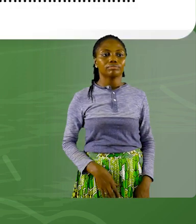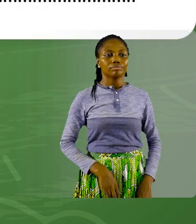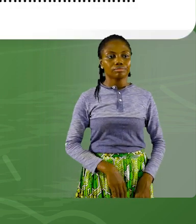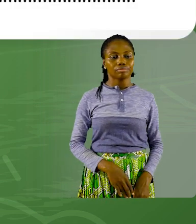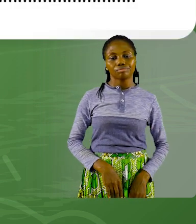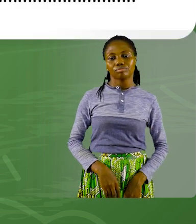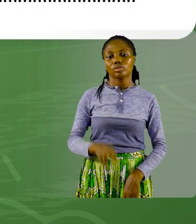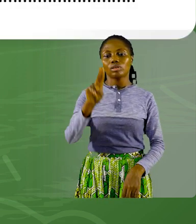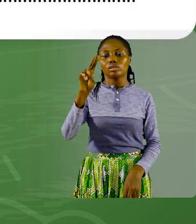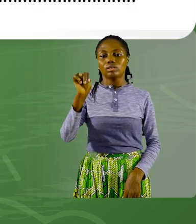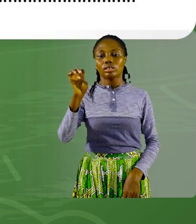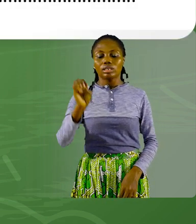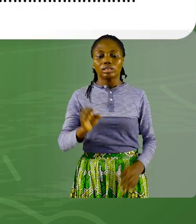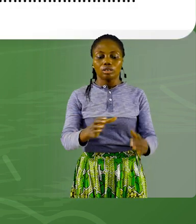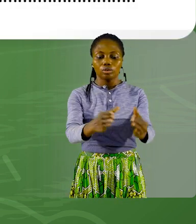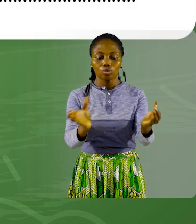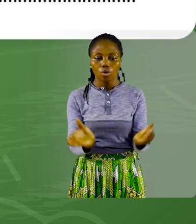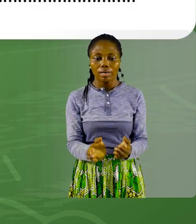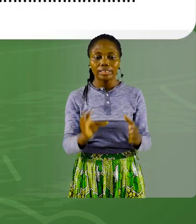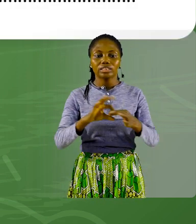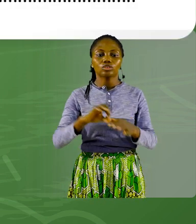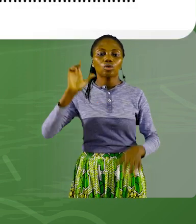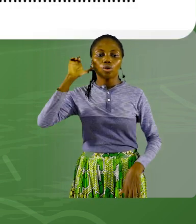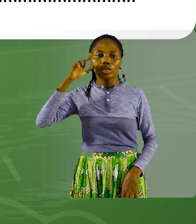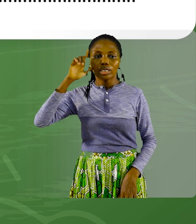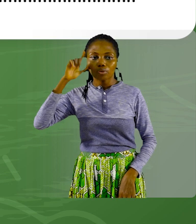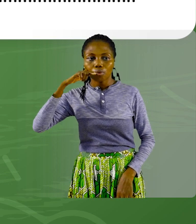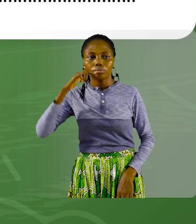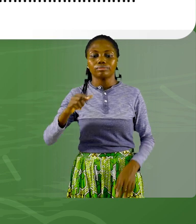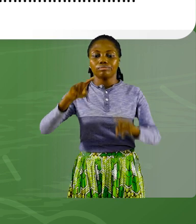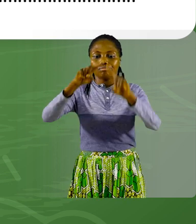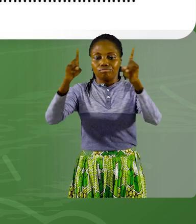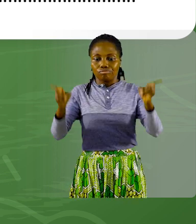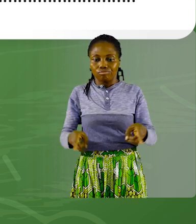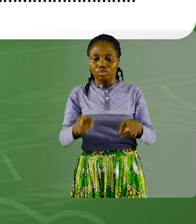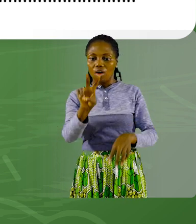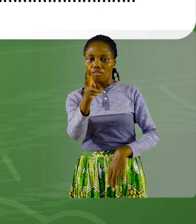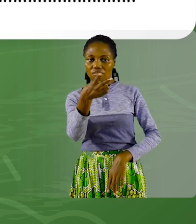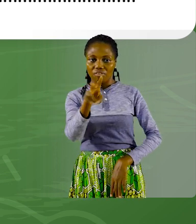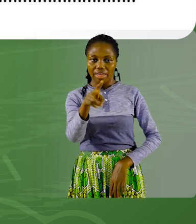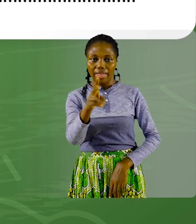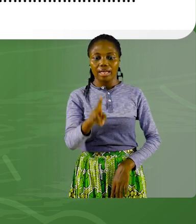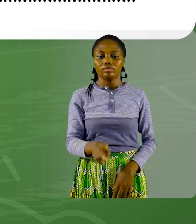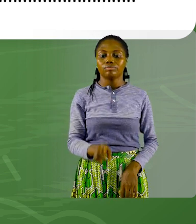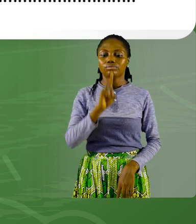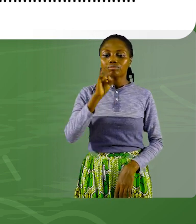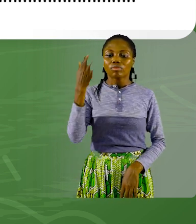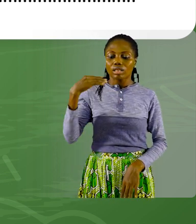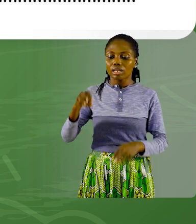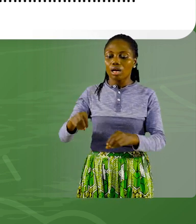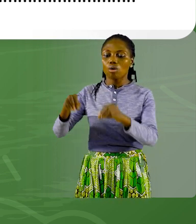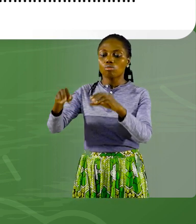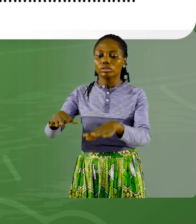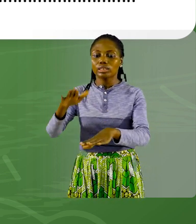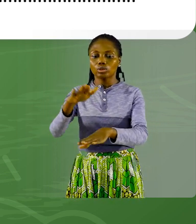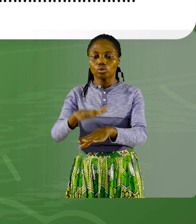Une corbeille de légumes, entre parenthèses, vert, était posée